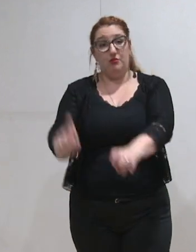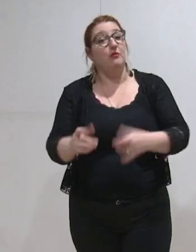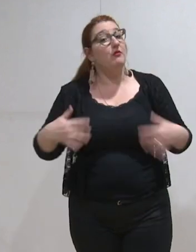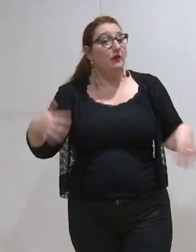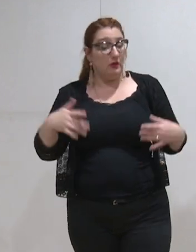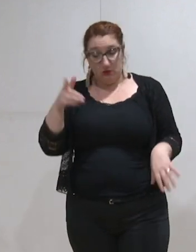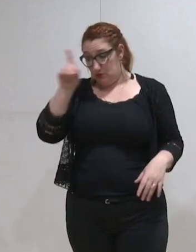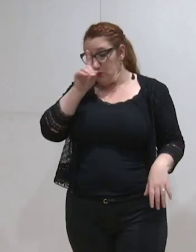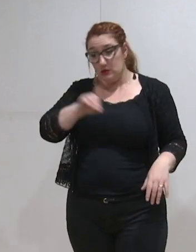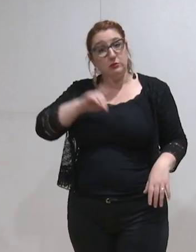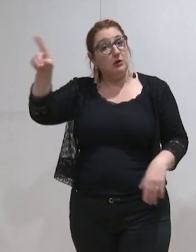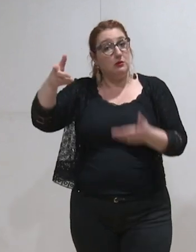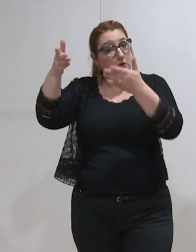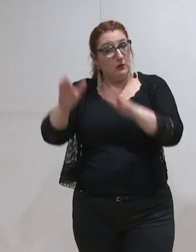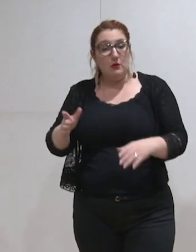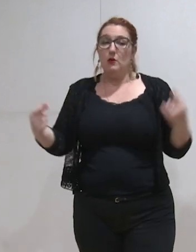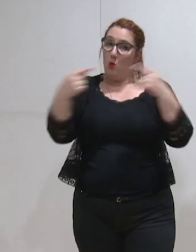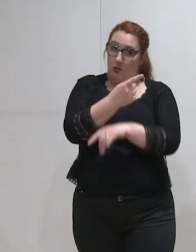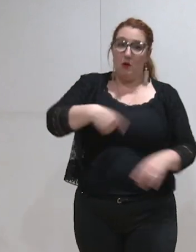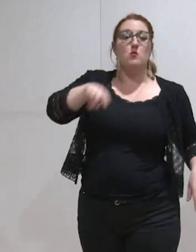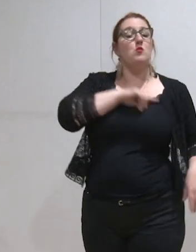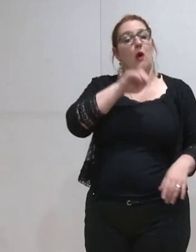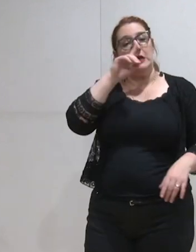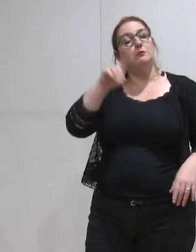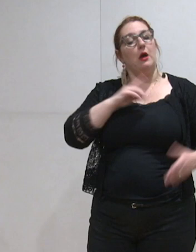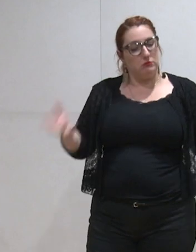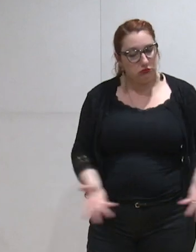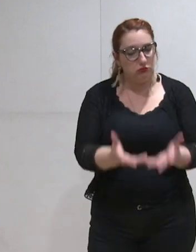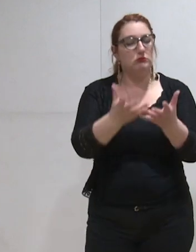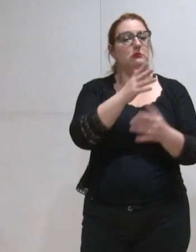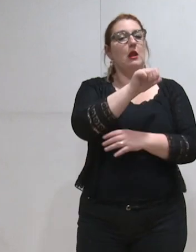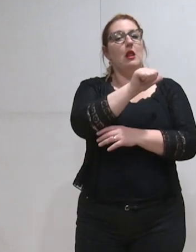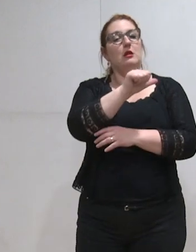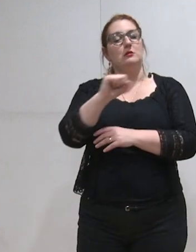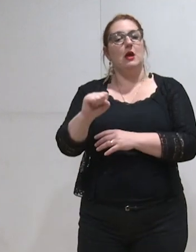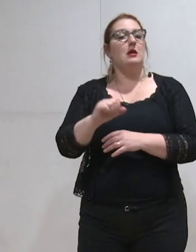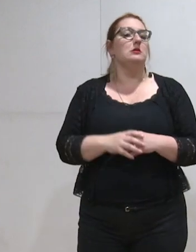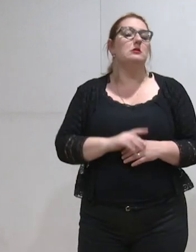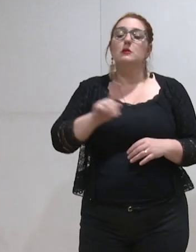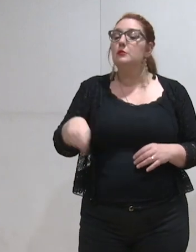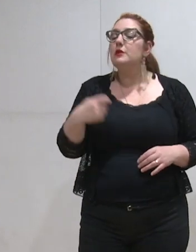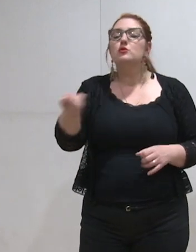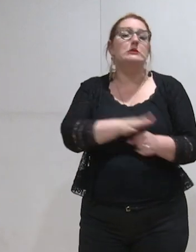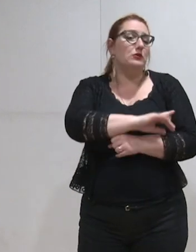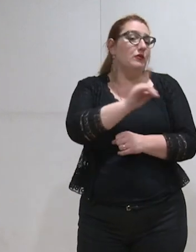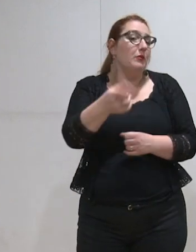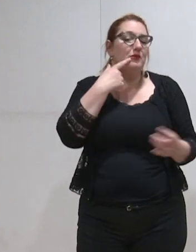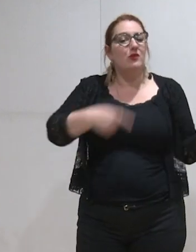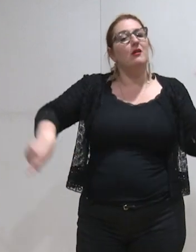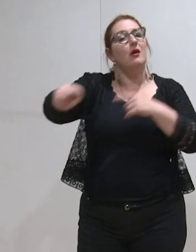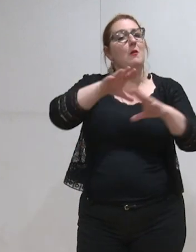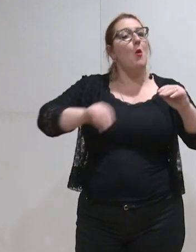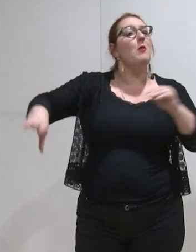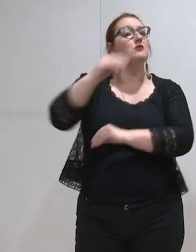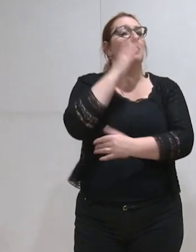délibéré aujourd'hui de maintenir l'action sociale même si nous savons évidemment que ça ne suffit pas pour remplir les besoins